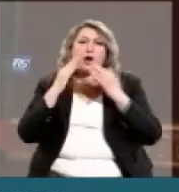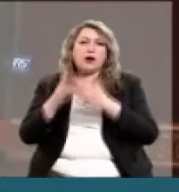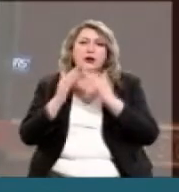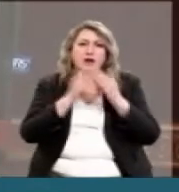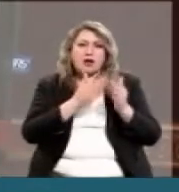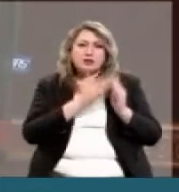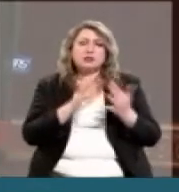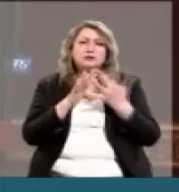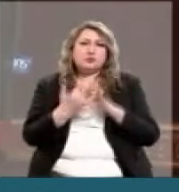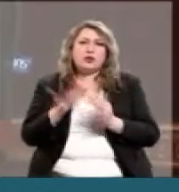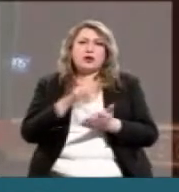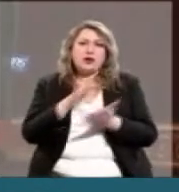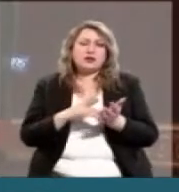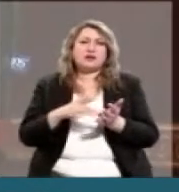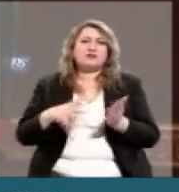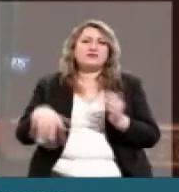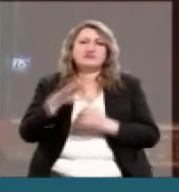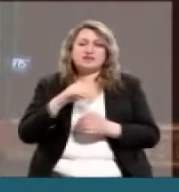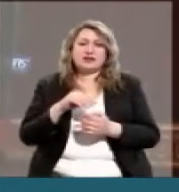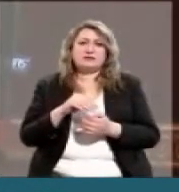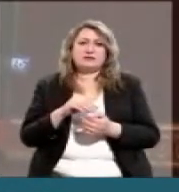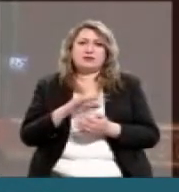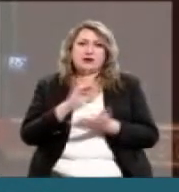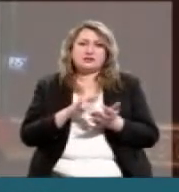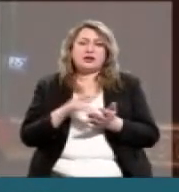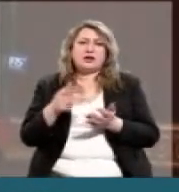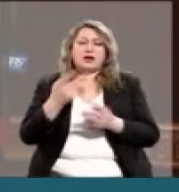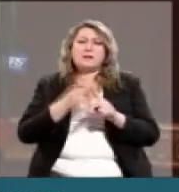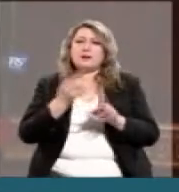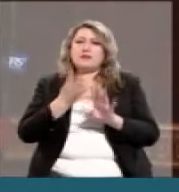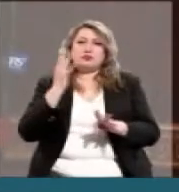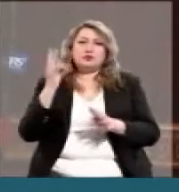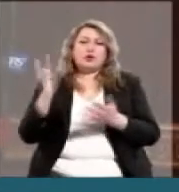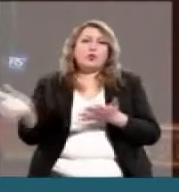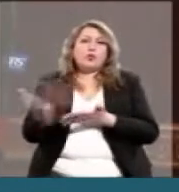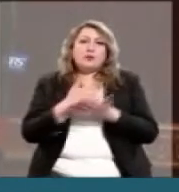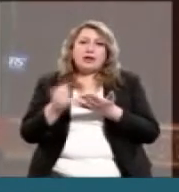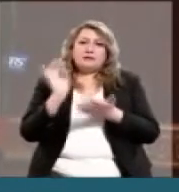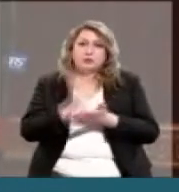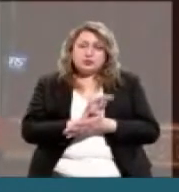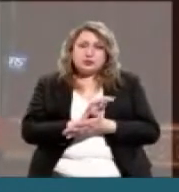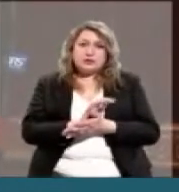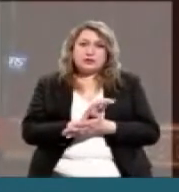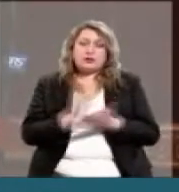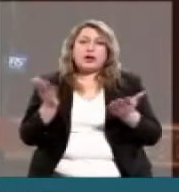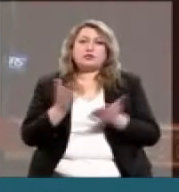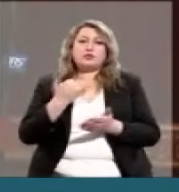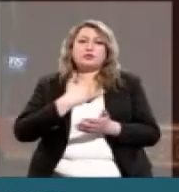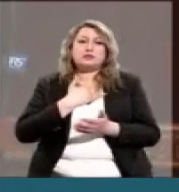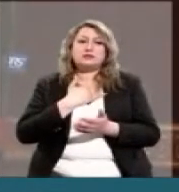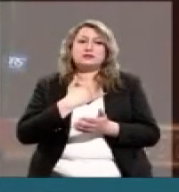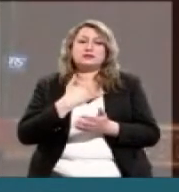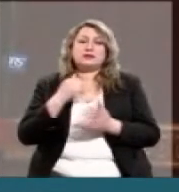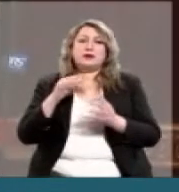окраины, села, города, все должны очистить. В первую очередь это надо убрать мусор, которые у нас, как мы